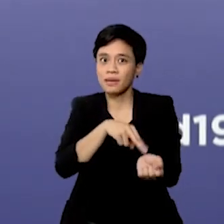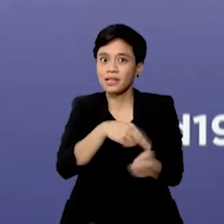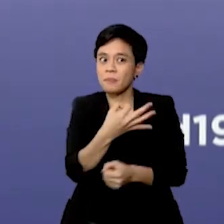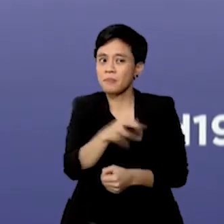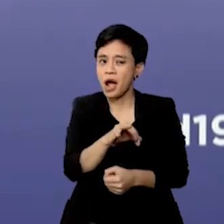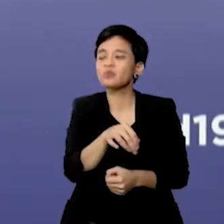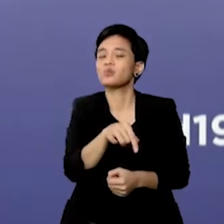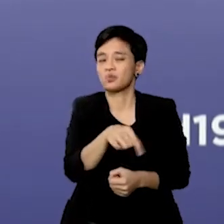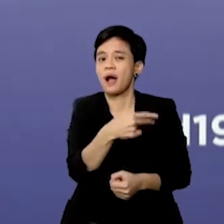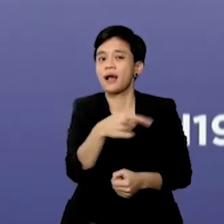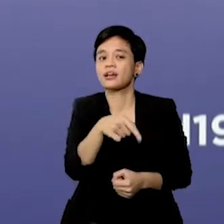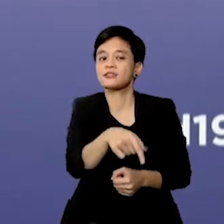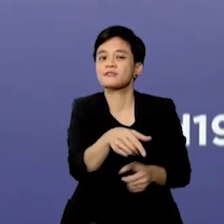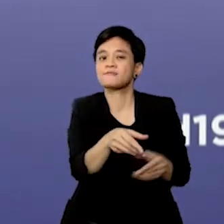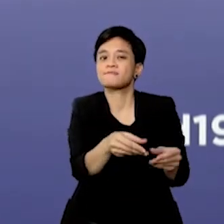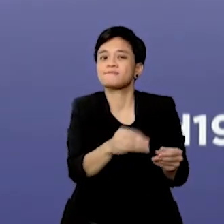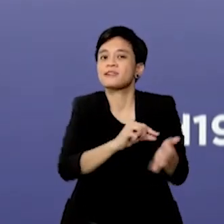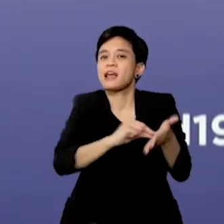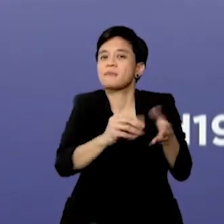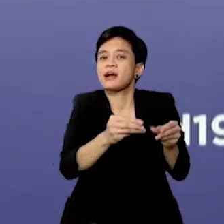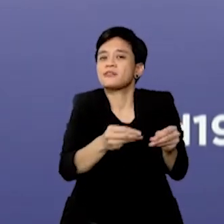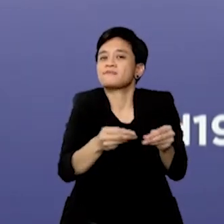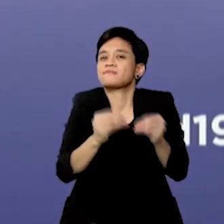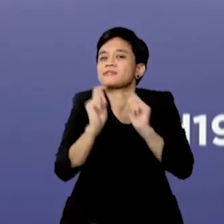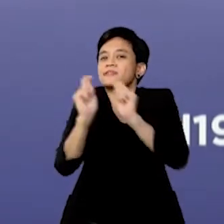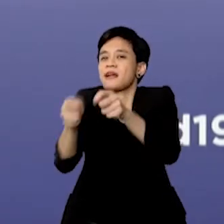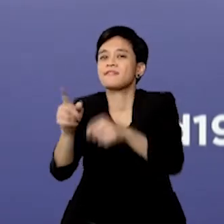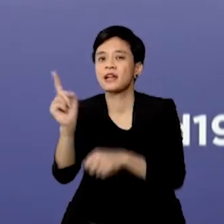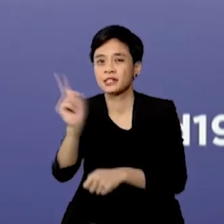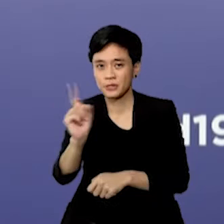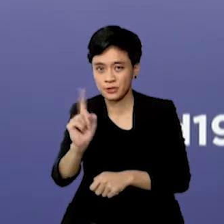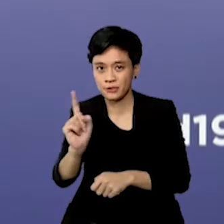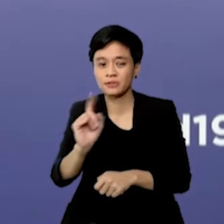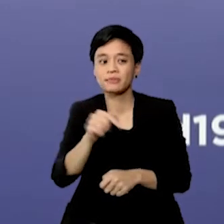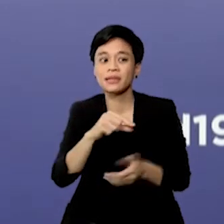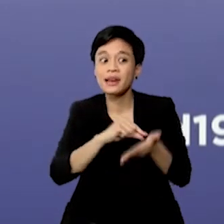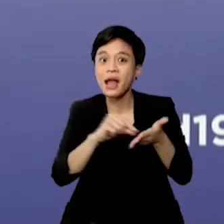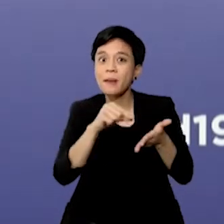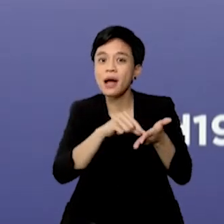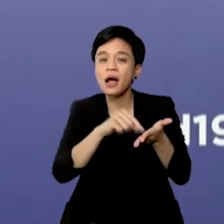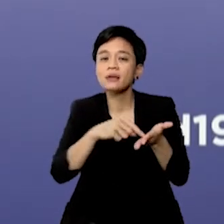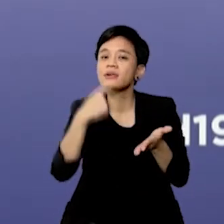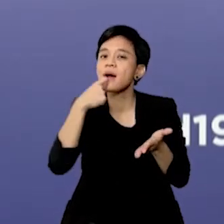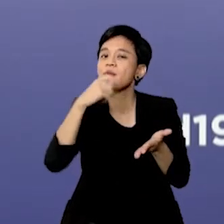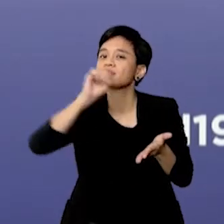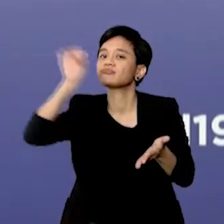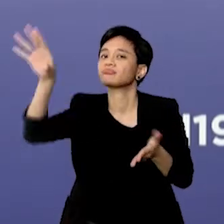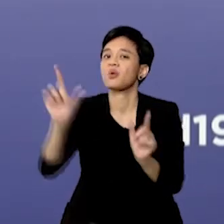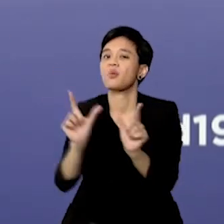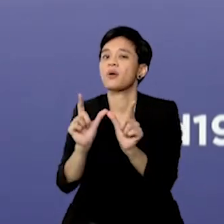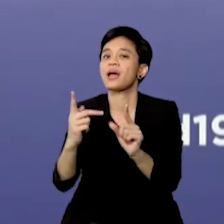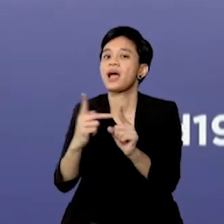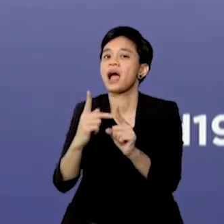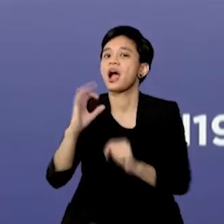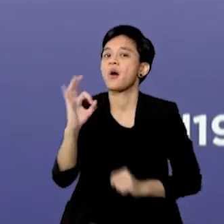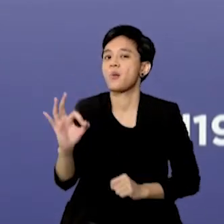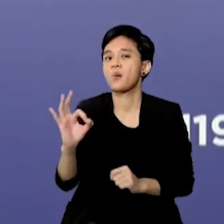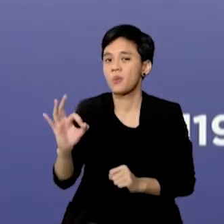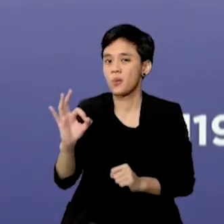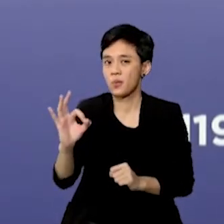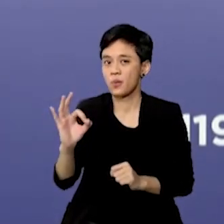harus meregistrasikan dalam InnoCovid yang kemudian kita laporkan ke WHO untuk